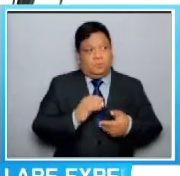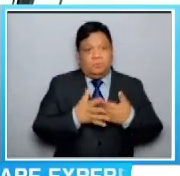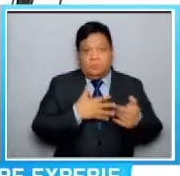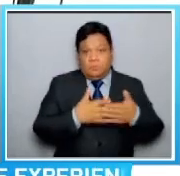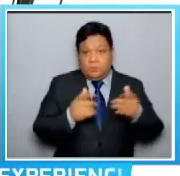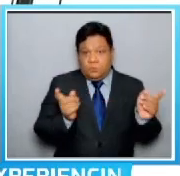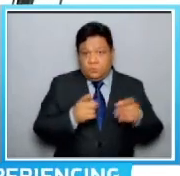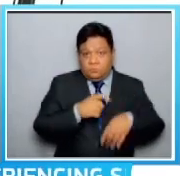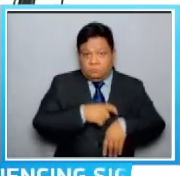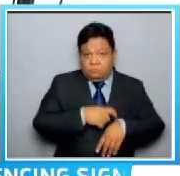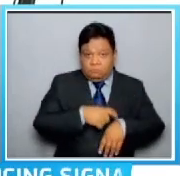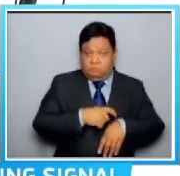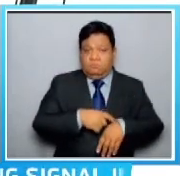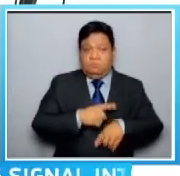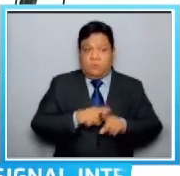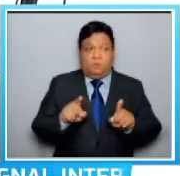ng